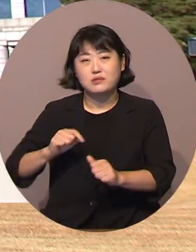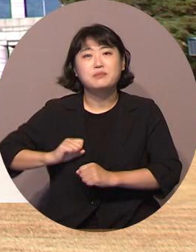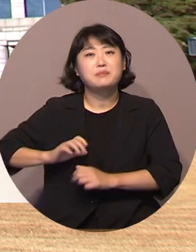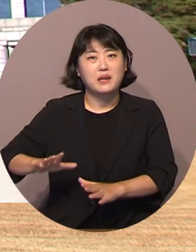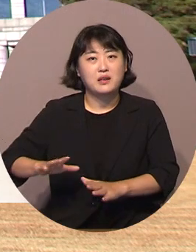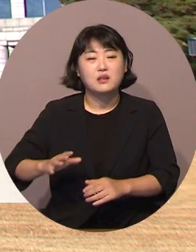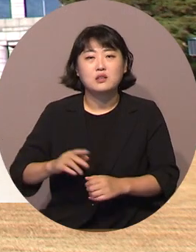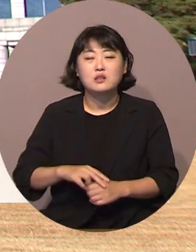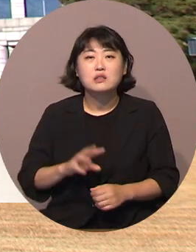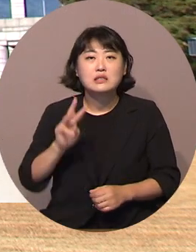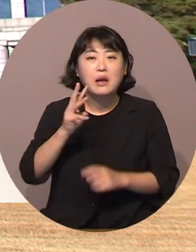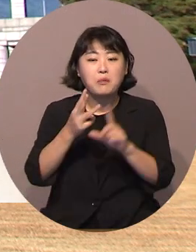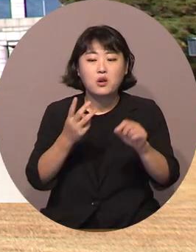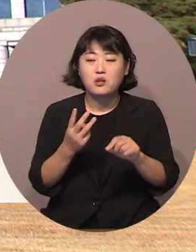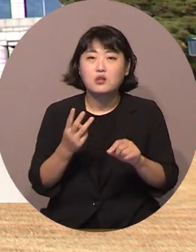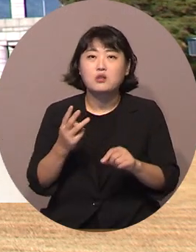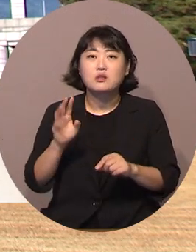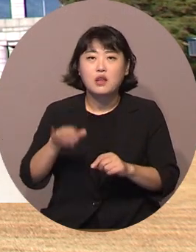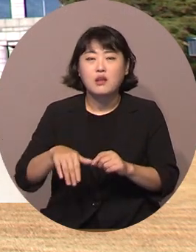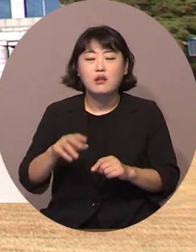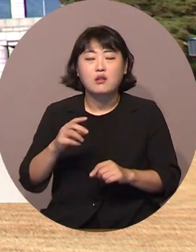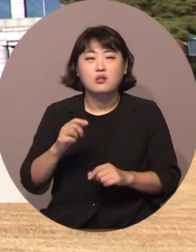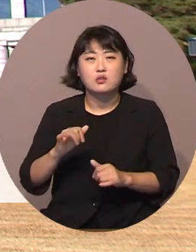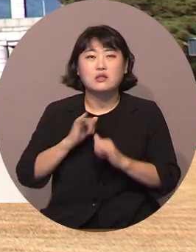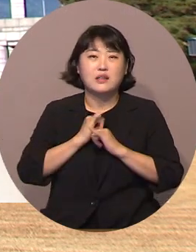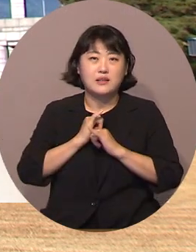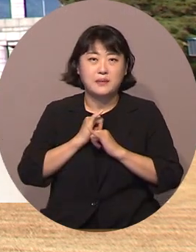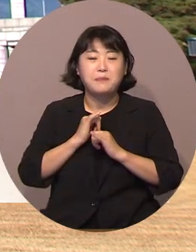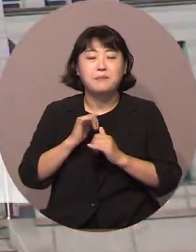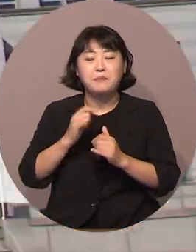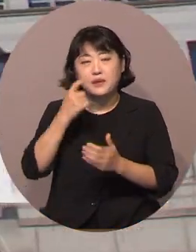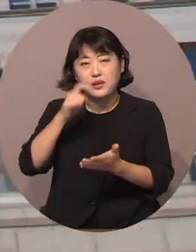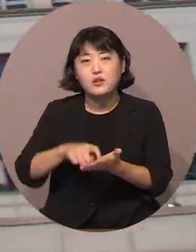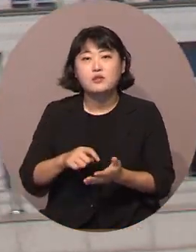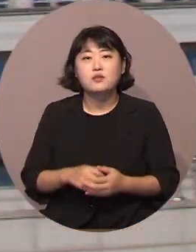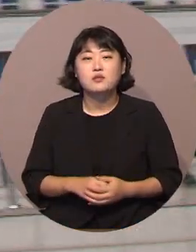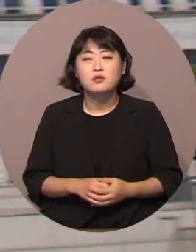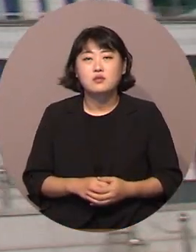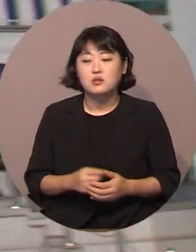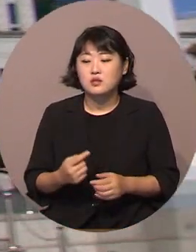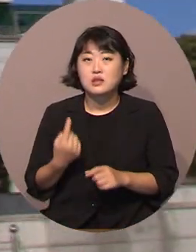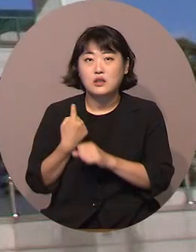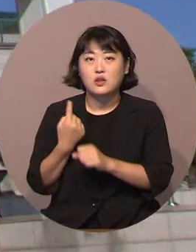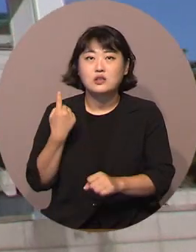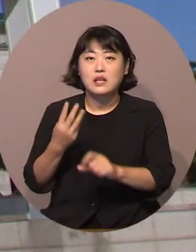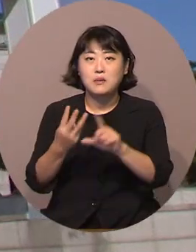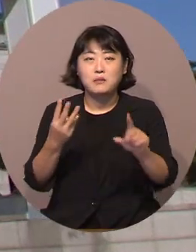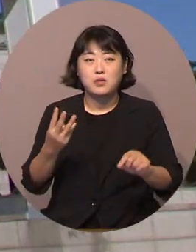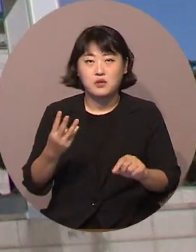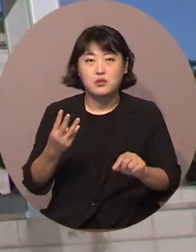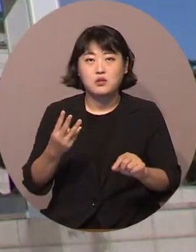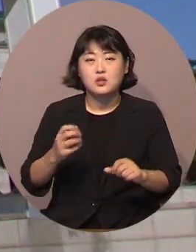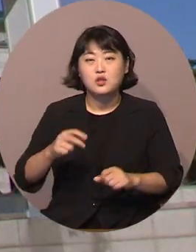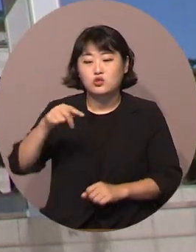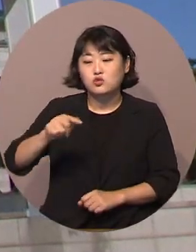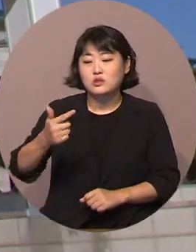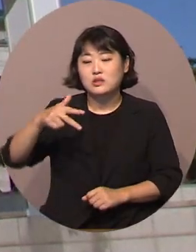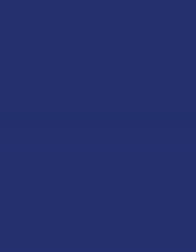이듬의 3월 자택에서 숨진채 발견됐으며 지난 3월 국방부로부터 순직을 인정받았습니다